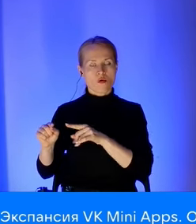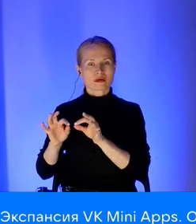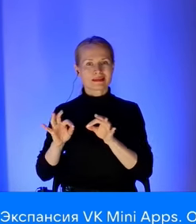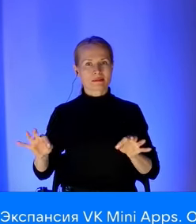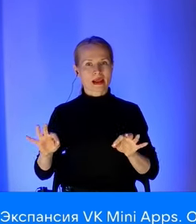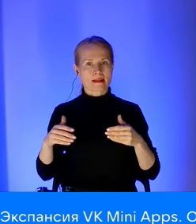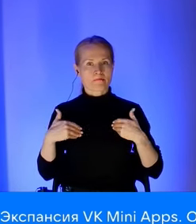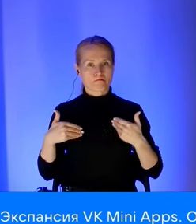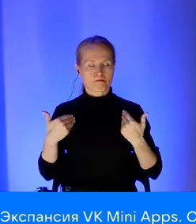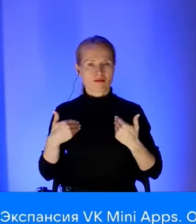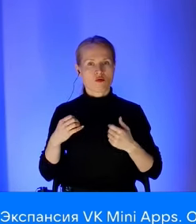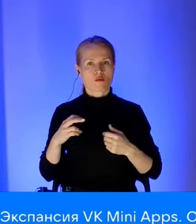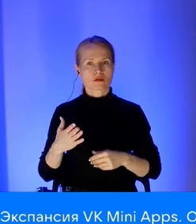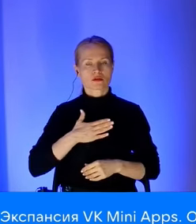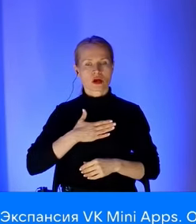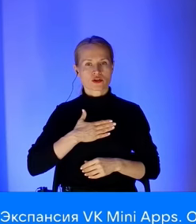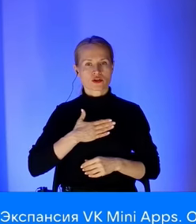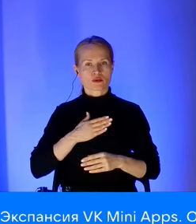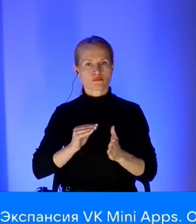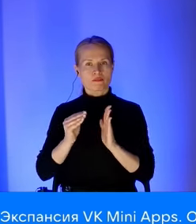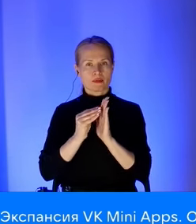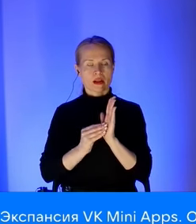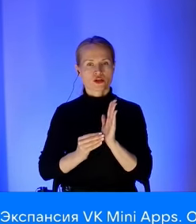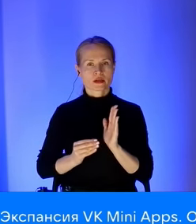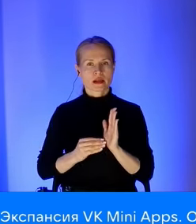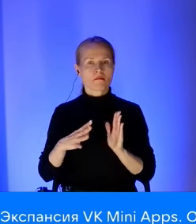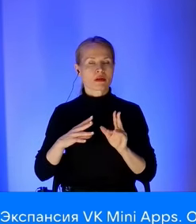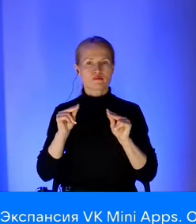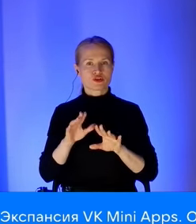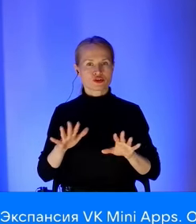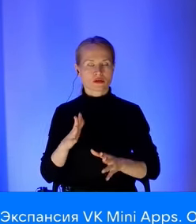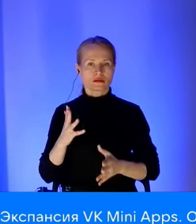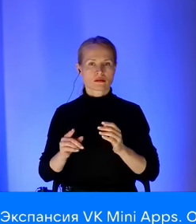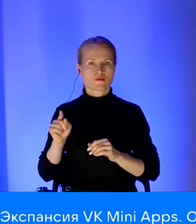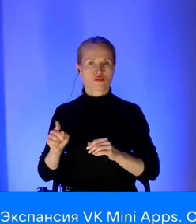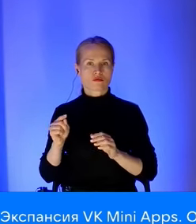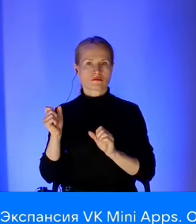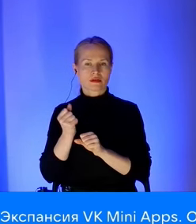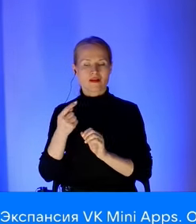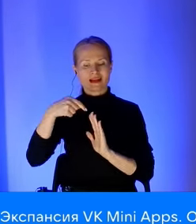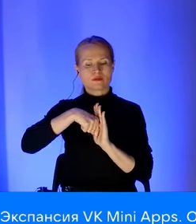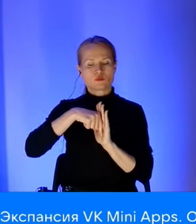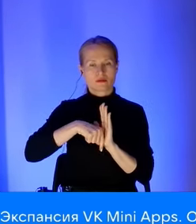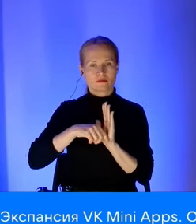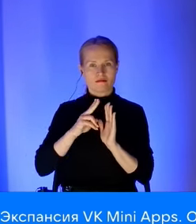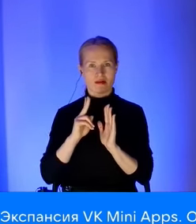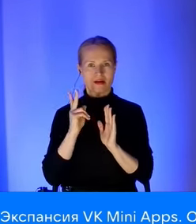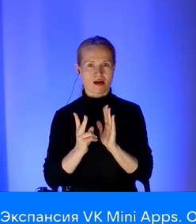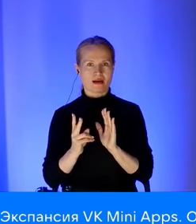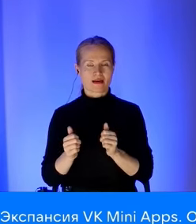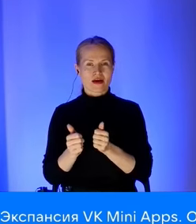измерять перформанс наших приложений. Было бы нечестно, если бы он это делал изнутри ВКонтакте, рядом с